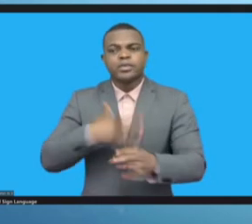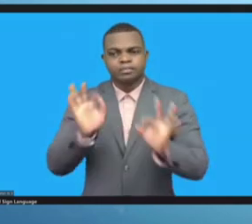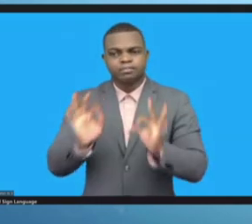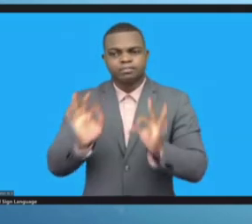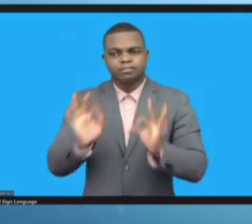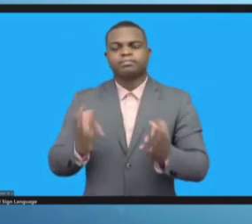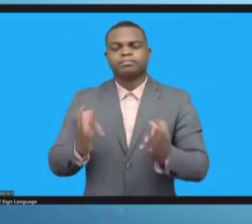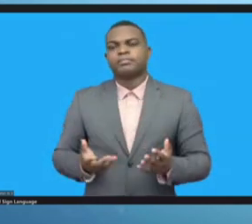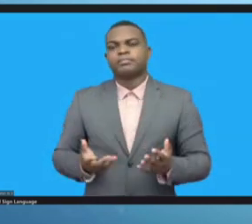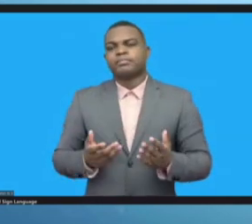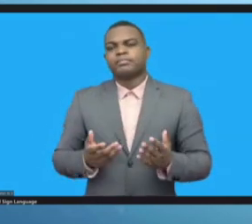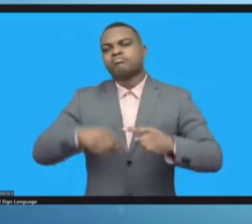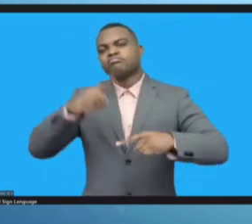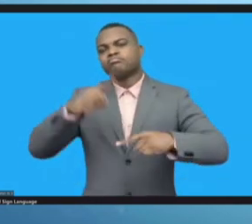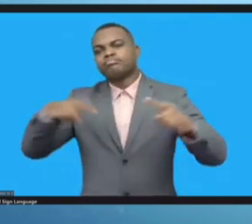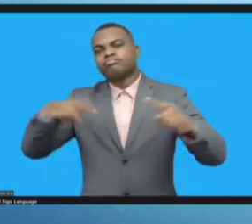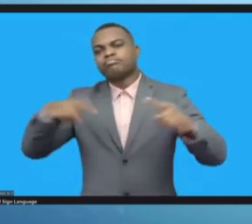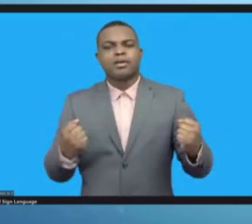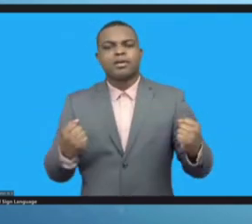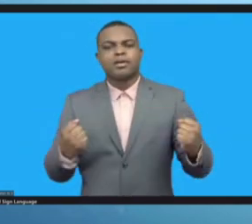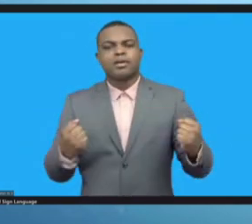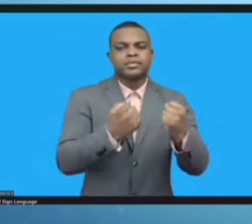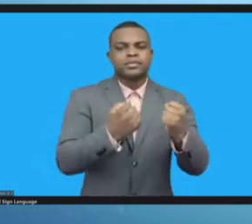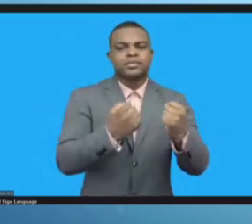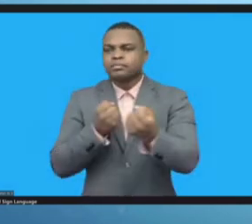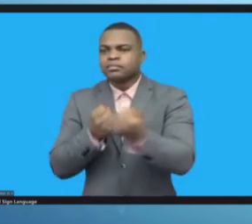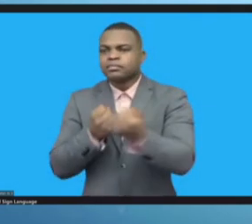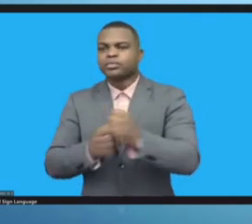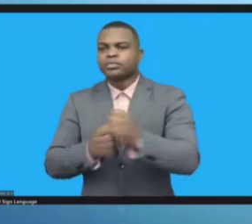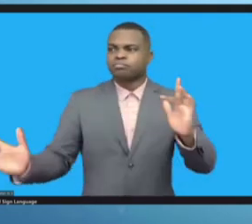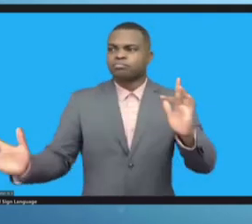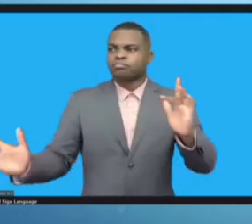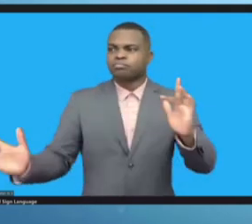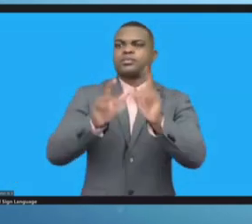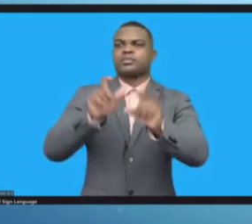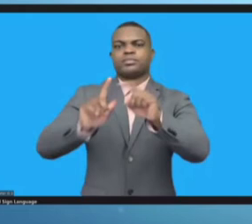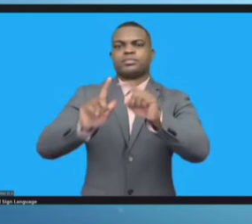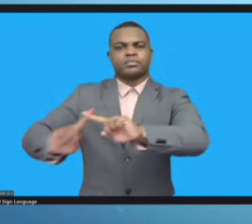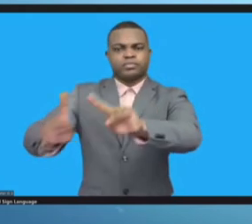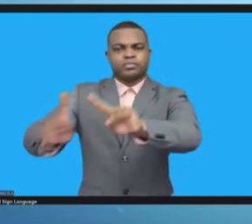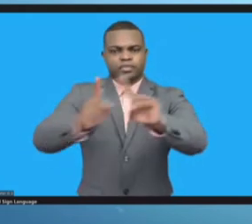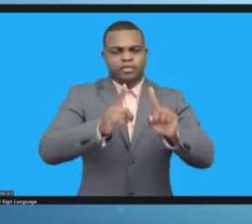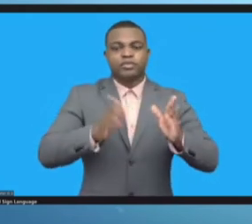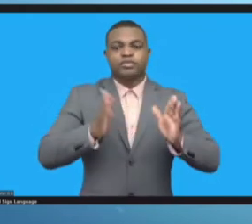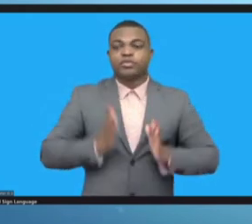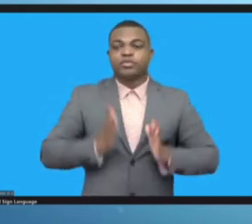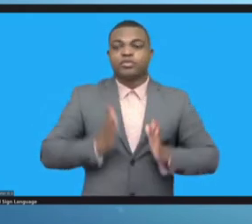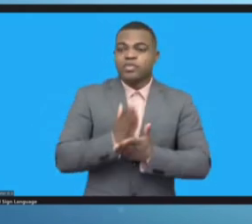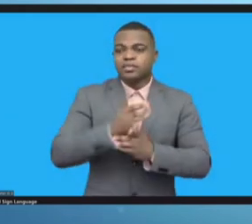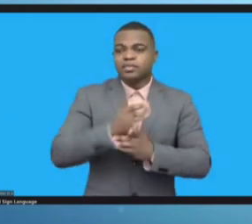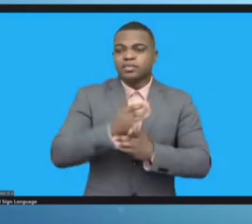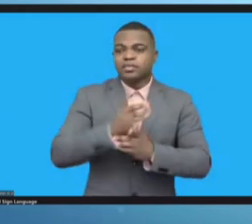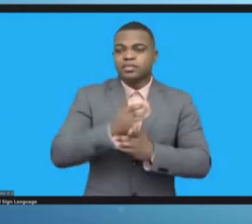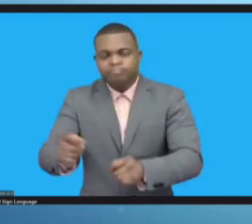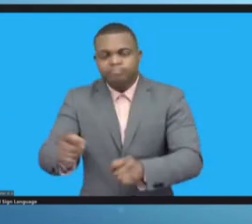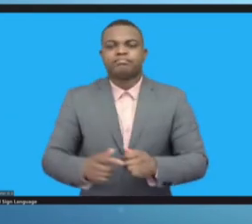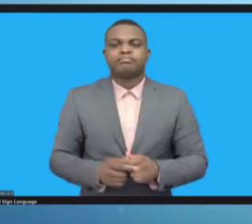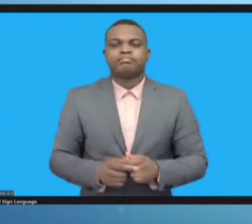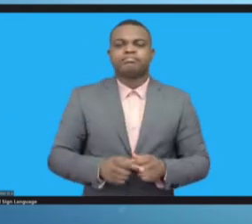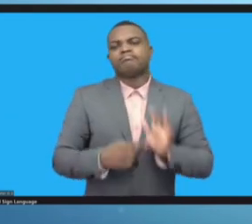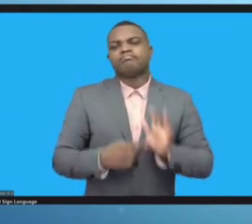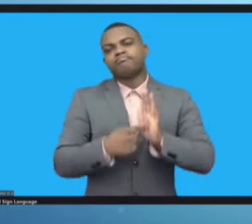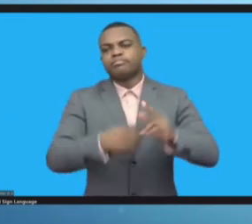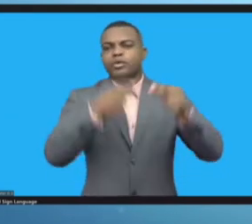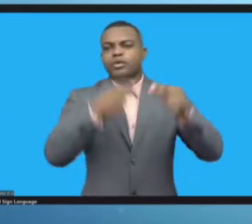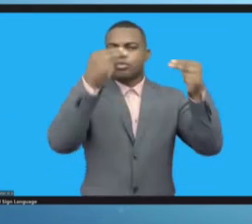en pleine mise en œuvre et promotion de plusieurs activités dans le soutien à la connexion de tous les peuples et la sauvegarde des droits humains,